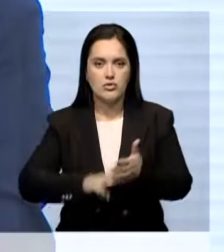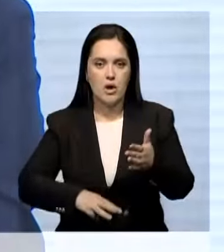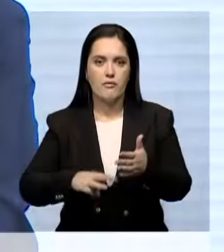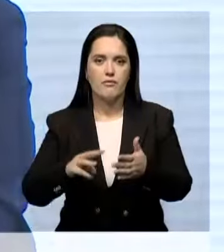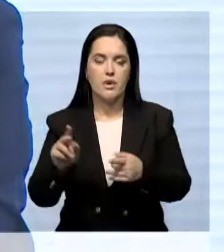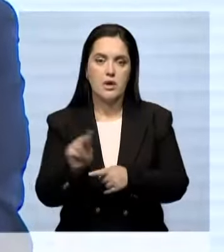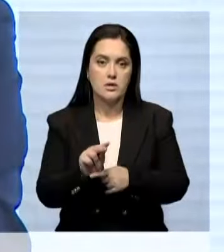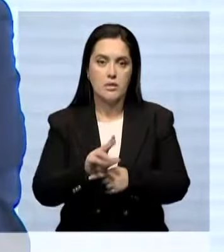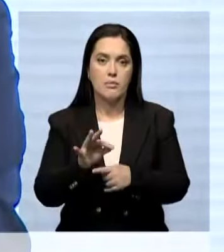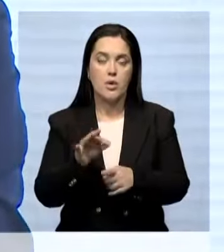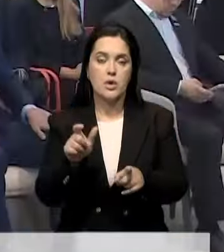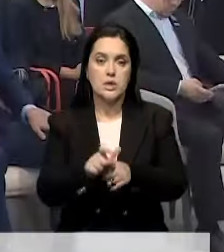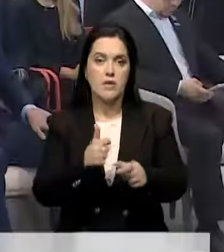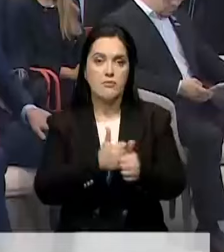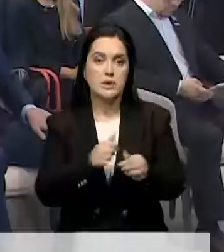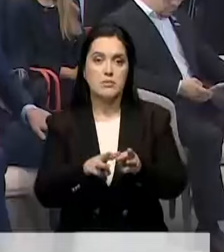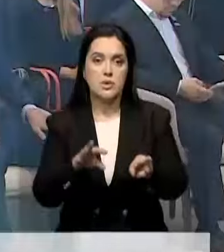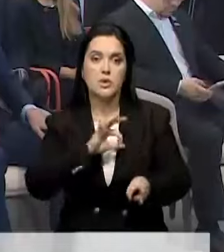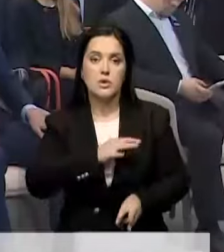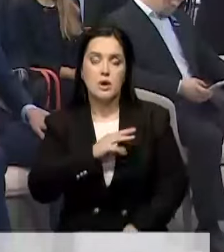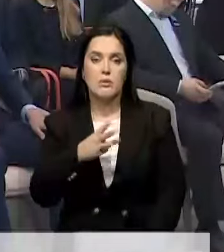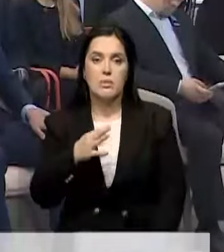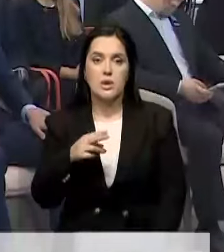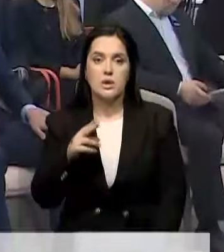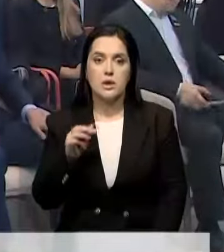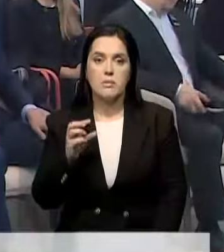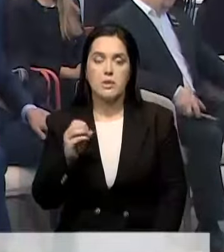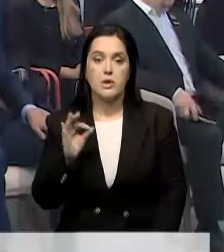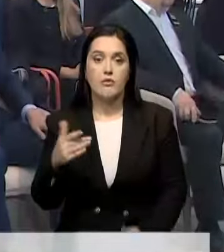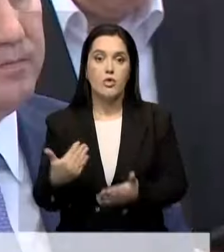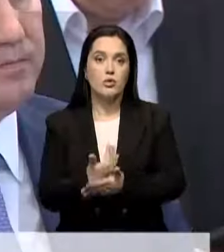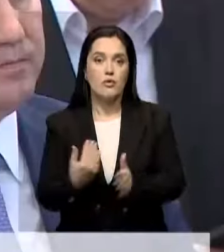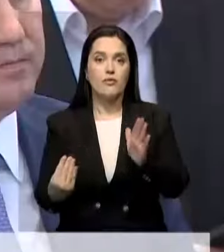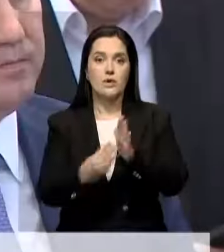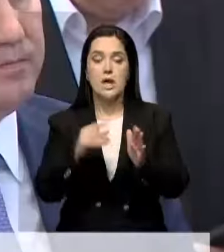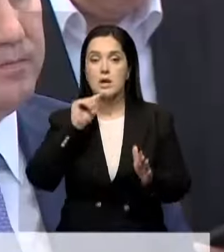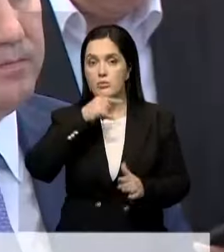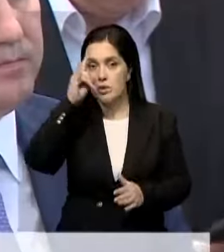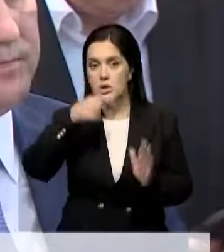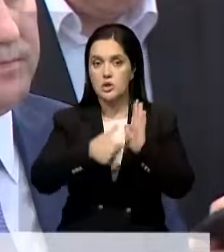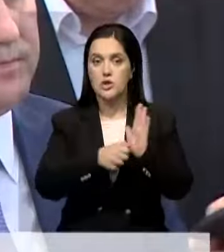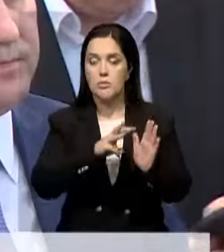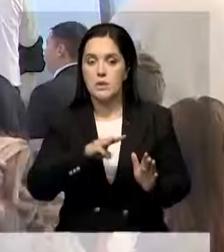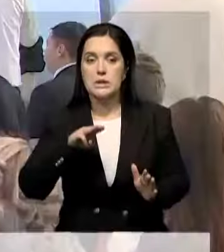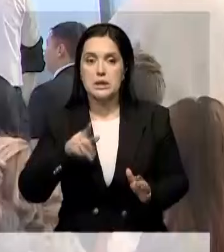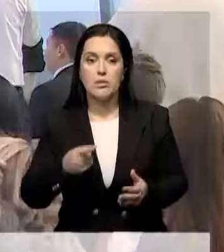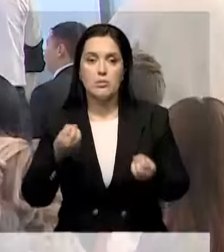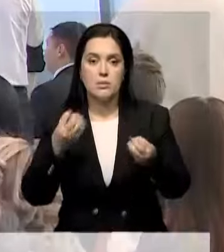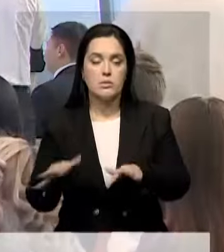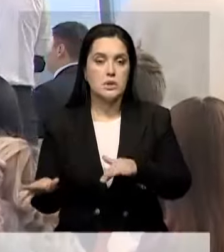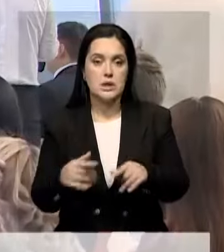обработке штрафов. По словам вице-министра юстиции Бекболата Мудабекова, это нововведение сэкономило казахстанцам 600 миллионов тенге